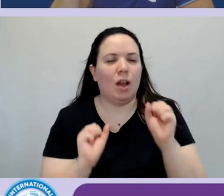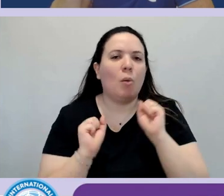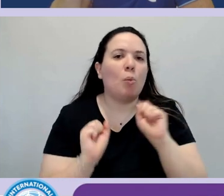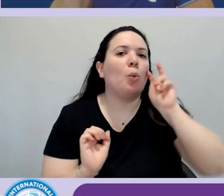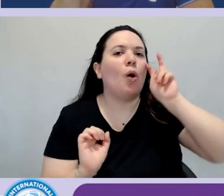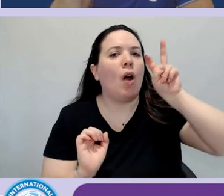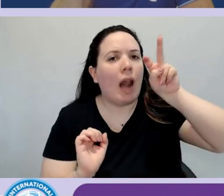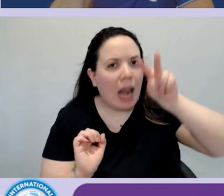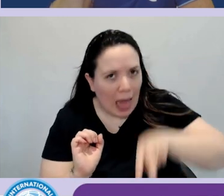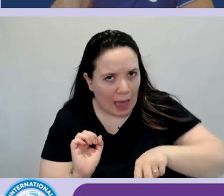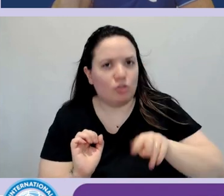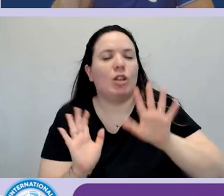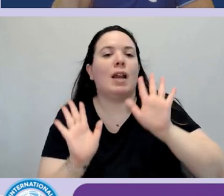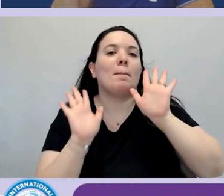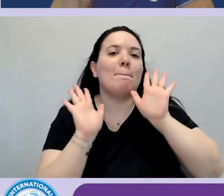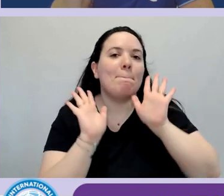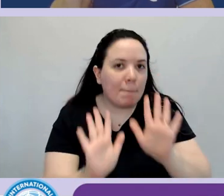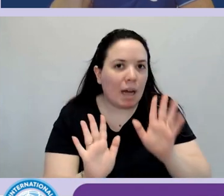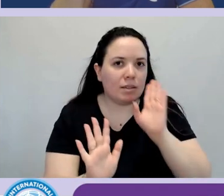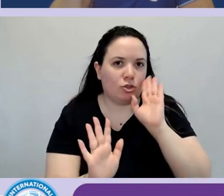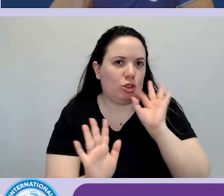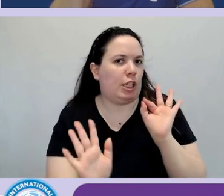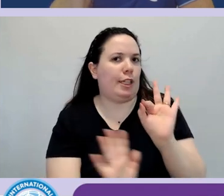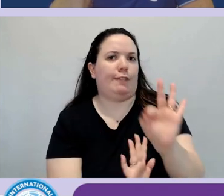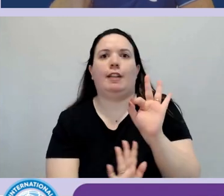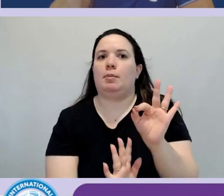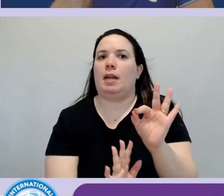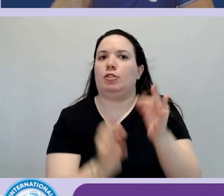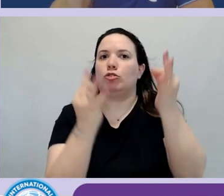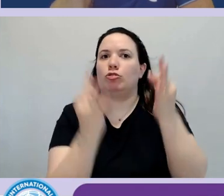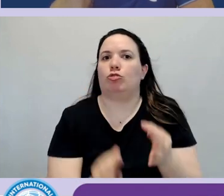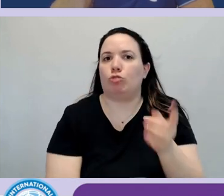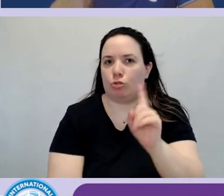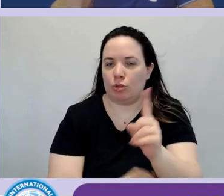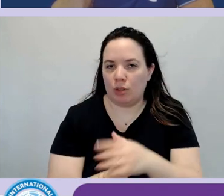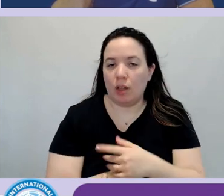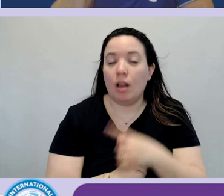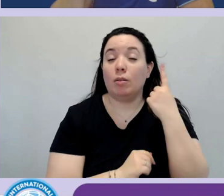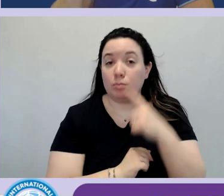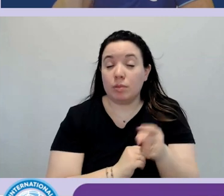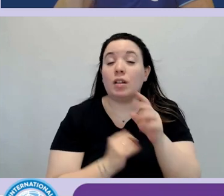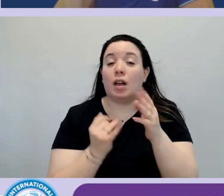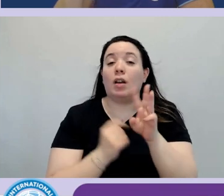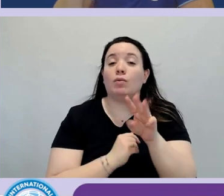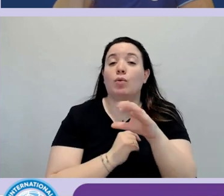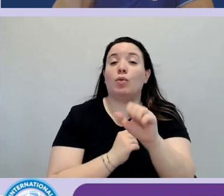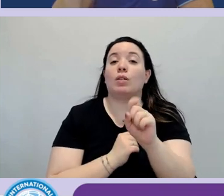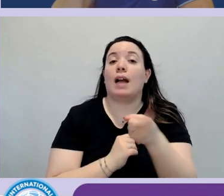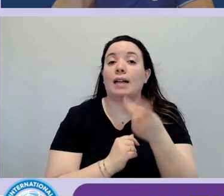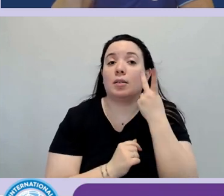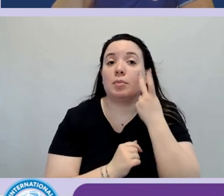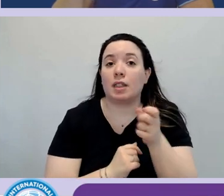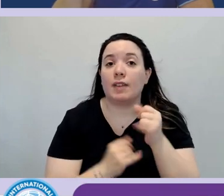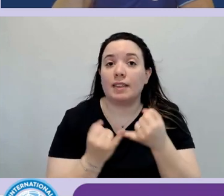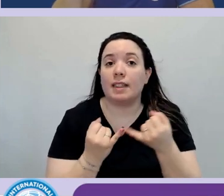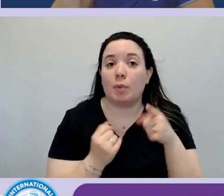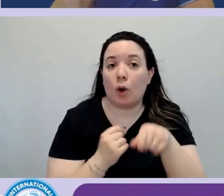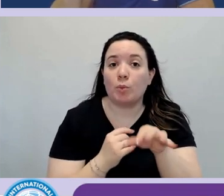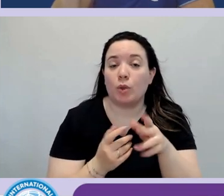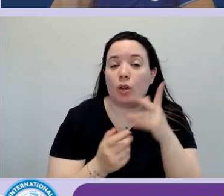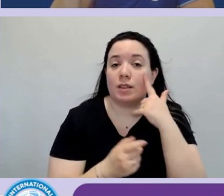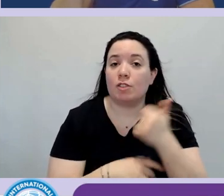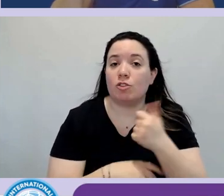leggerli ma non prendetele come riferimento e lì stiamo parlando proprio anche del tema dell'intelligenza artificiale perché le wcag